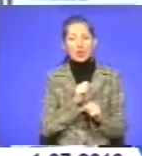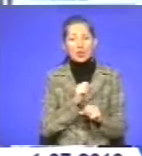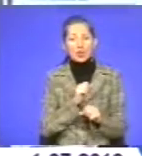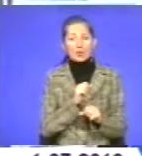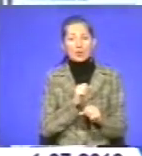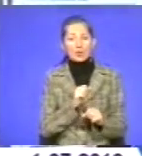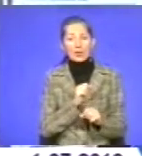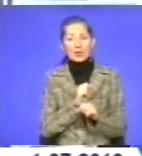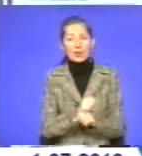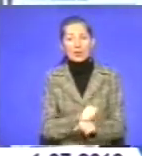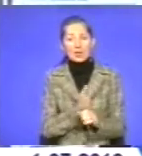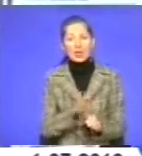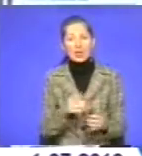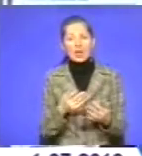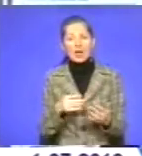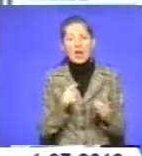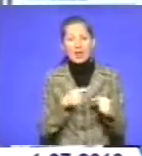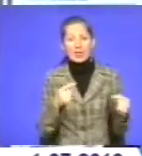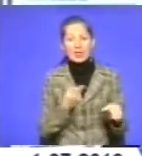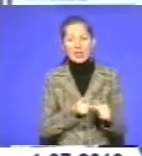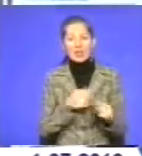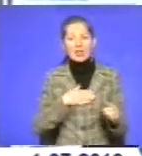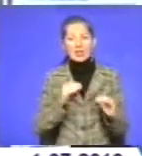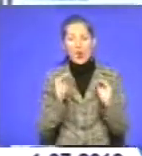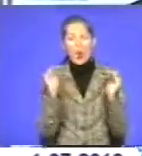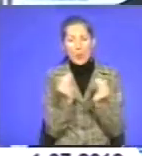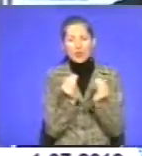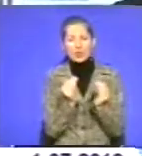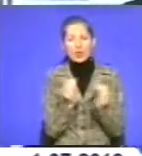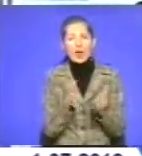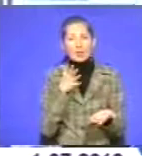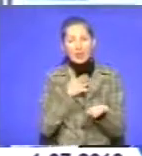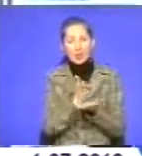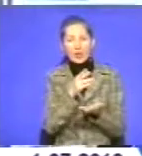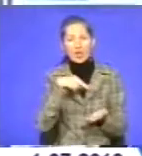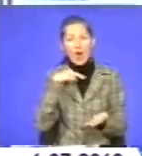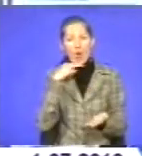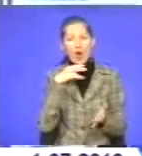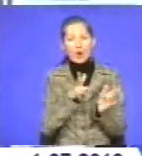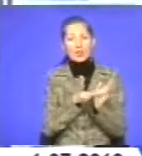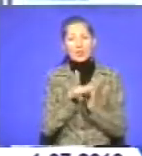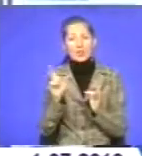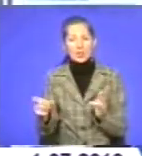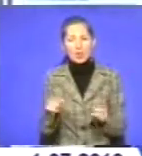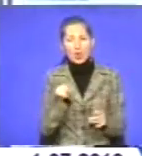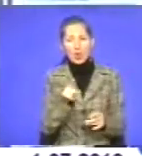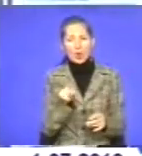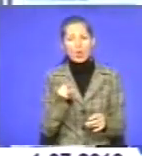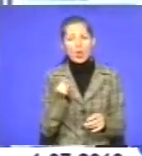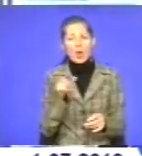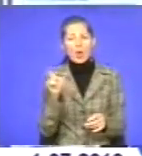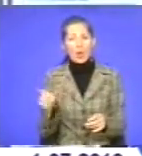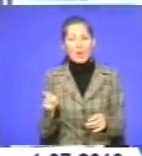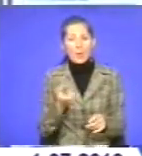на якихось речах, які нас обмежують, а радше спрямувати увагу християнина на тому, щоб він